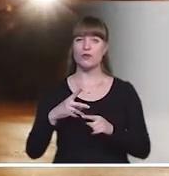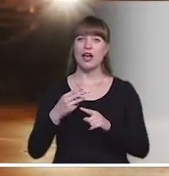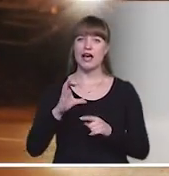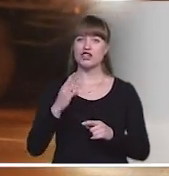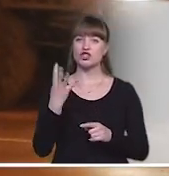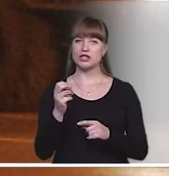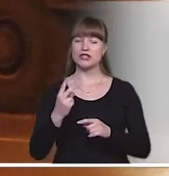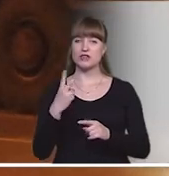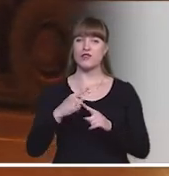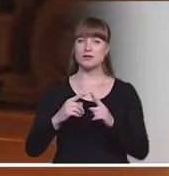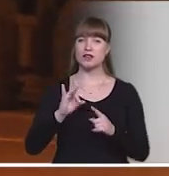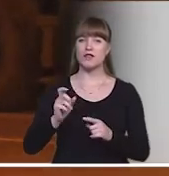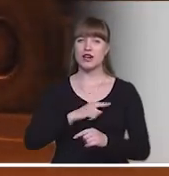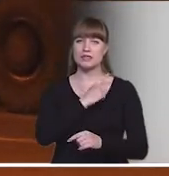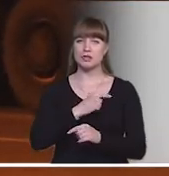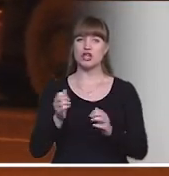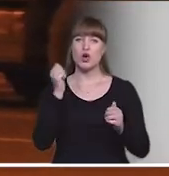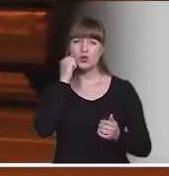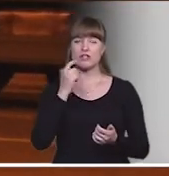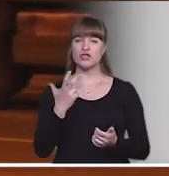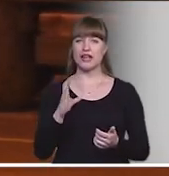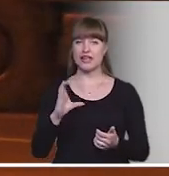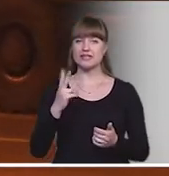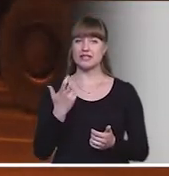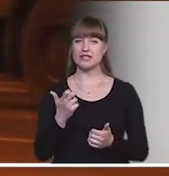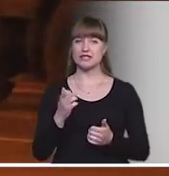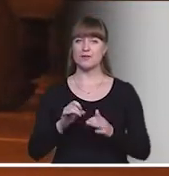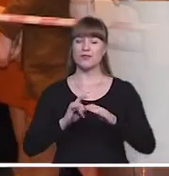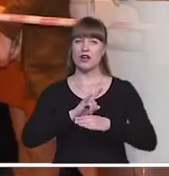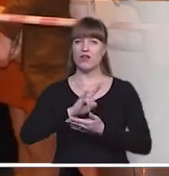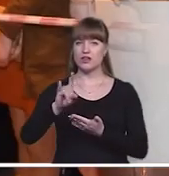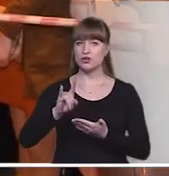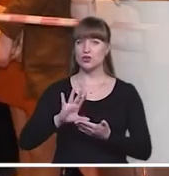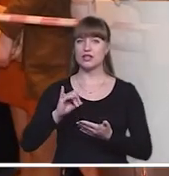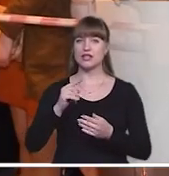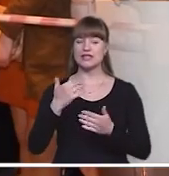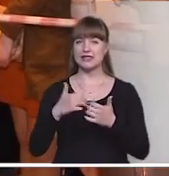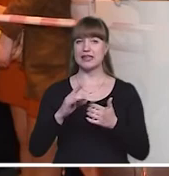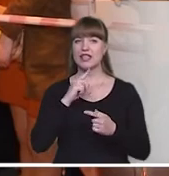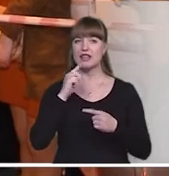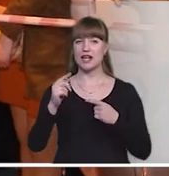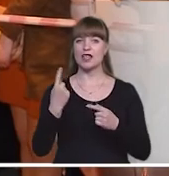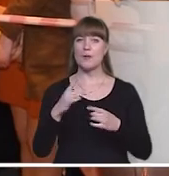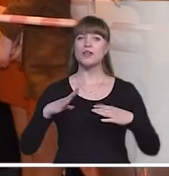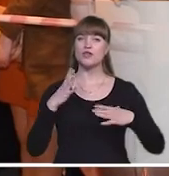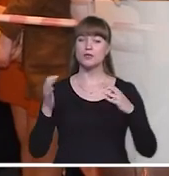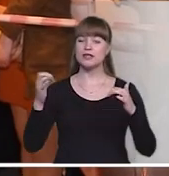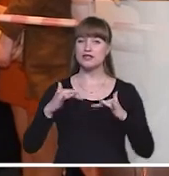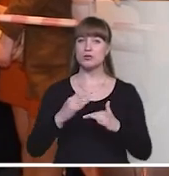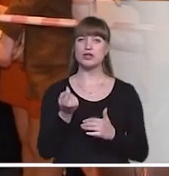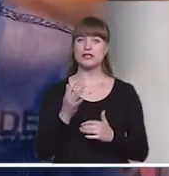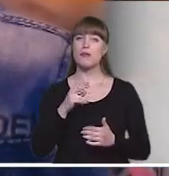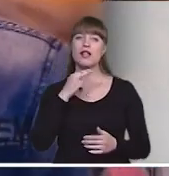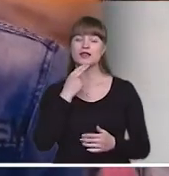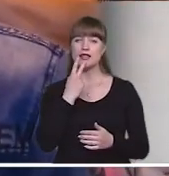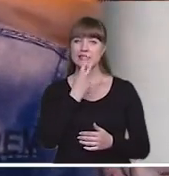в 2,5 раза мощнее устаревшей С-300. Она поражает воздушные цели на большой и средней дальности. Посмотреть первую репетицию собралось немало